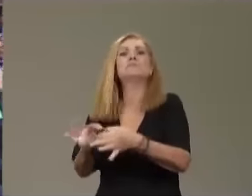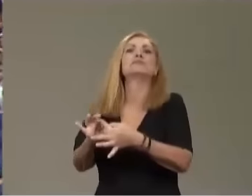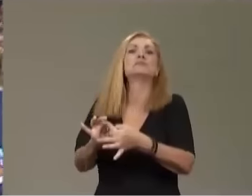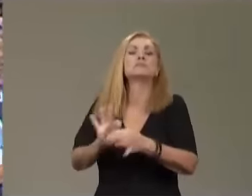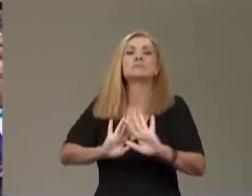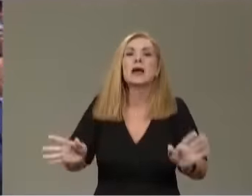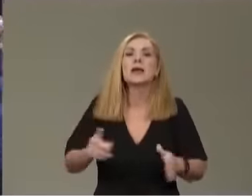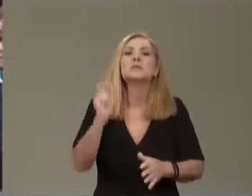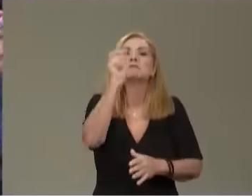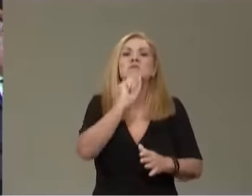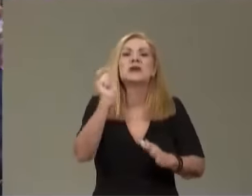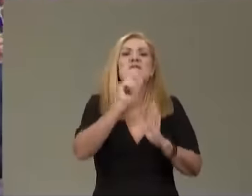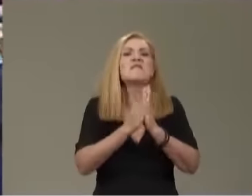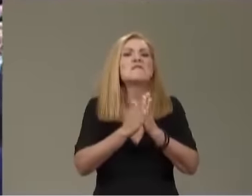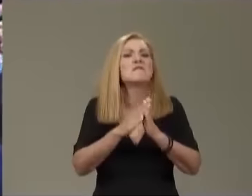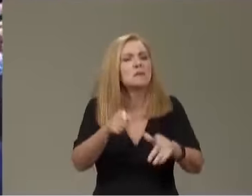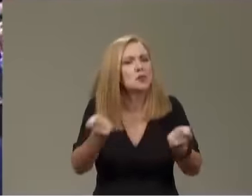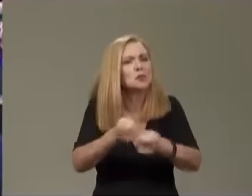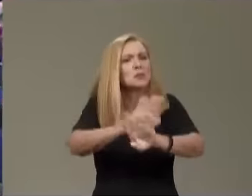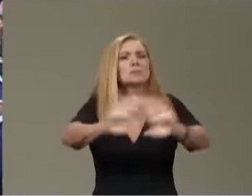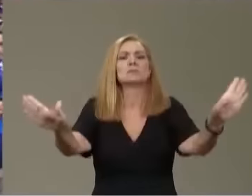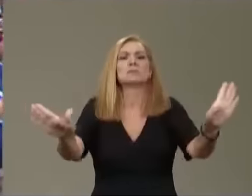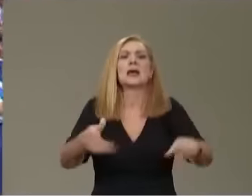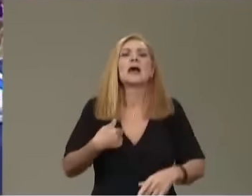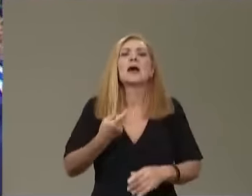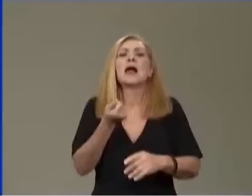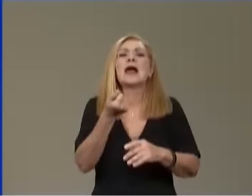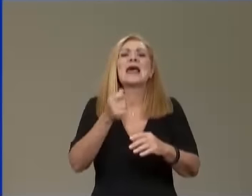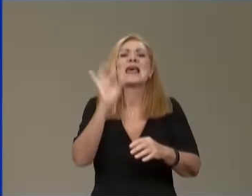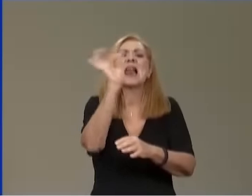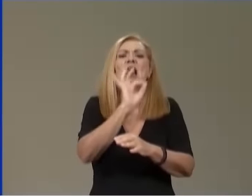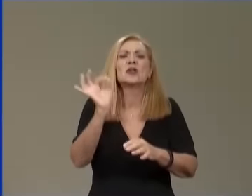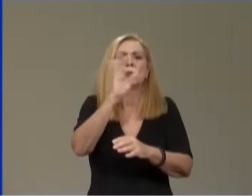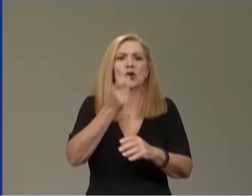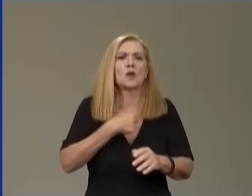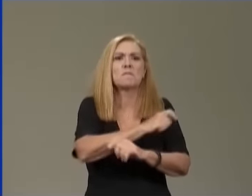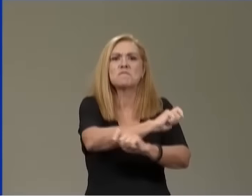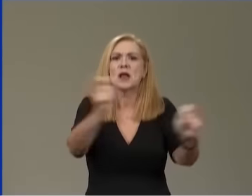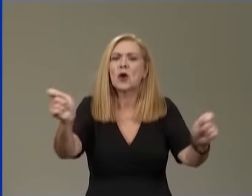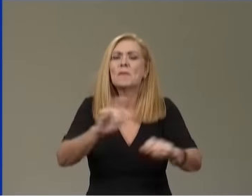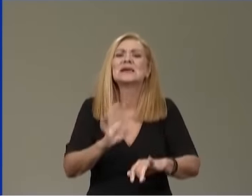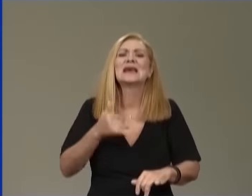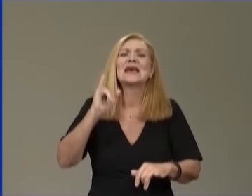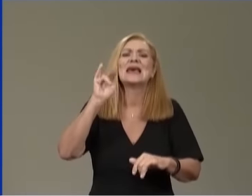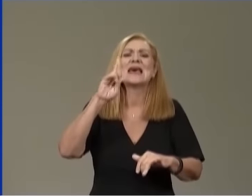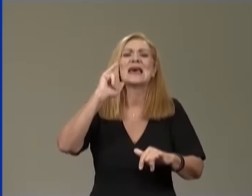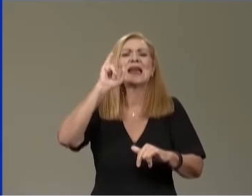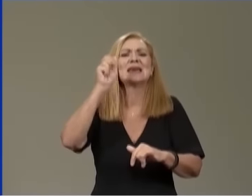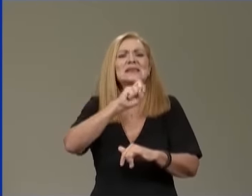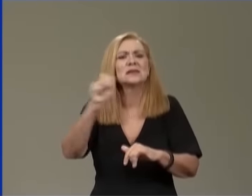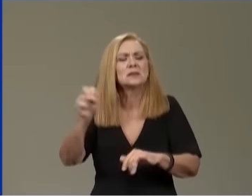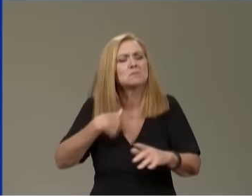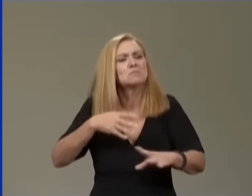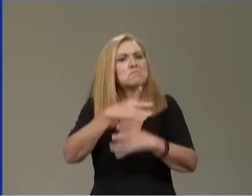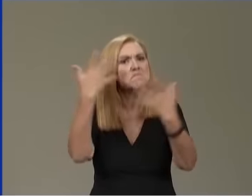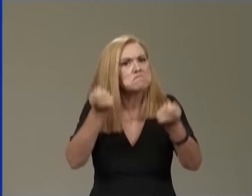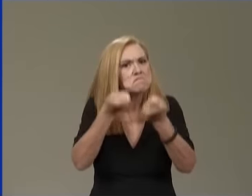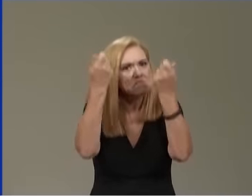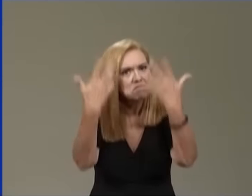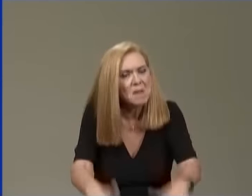βιβλία. Επεκτάθηκαν ηλεκτρονικές πληρωμές συμπεριλαμβανομένου του συστήματος ΥΡΙΣ. Μας έλεγαν, ειδικά για